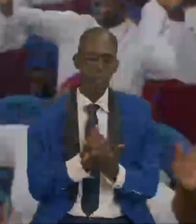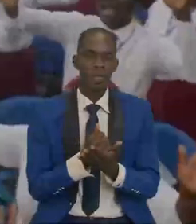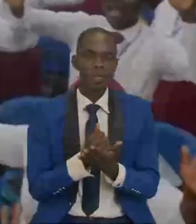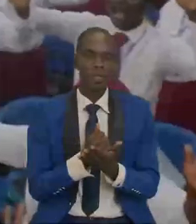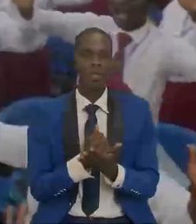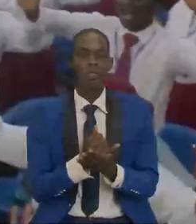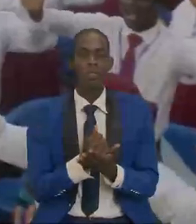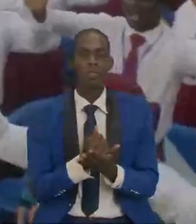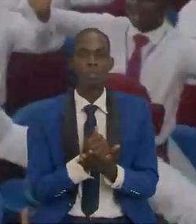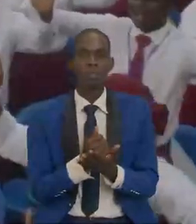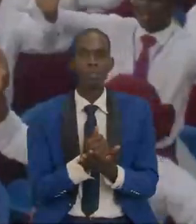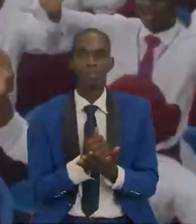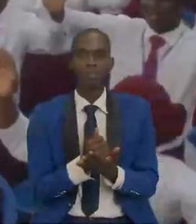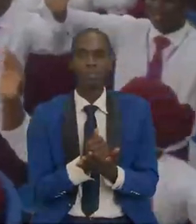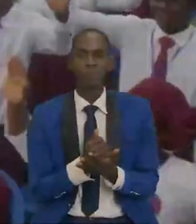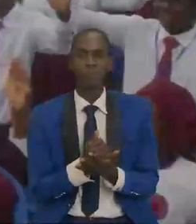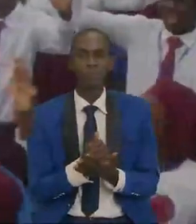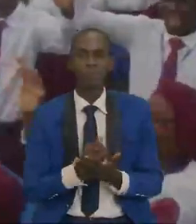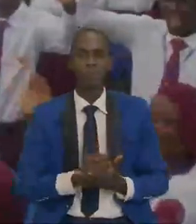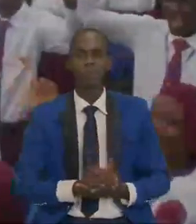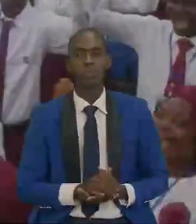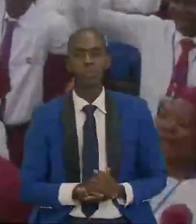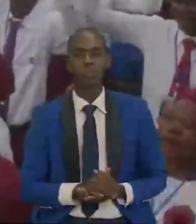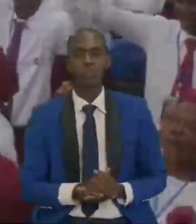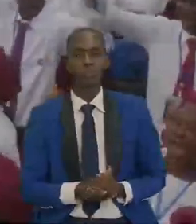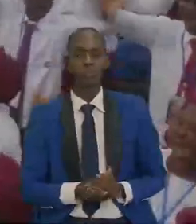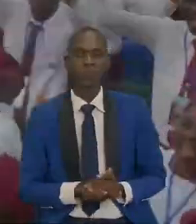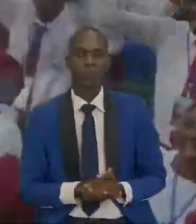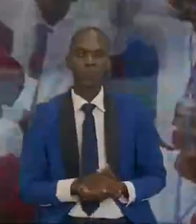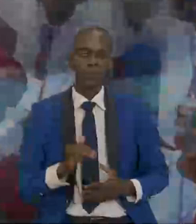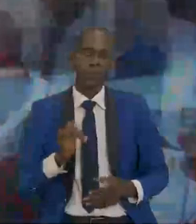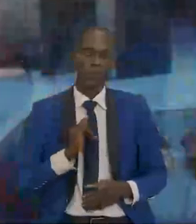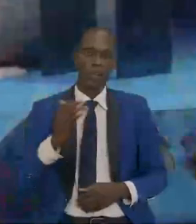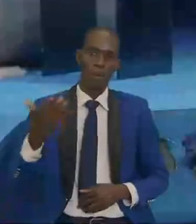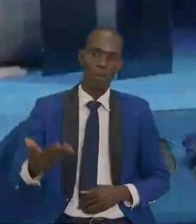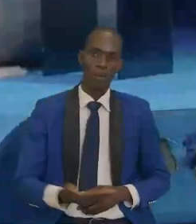Au nom de Jésus, nous prions.